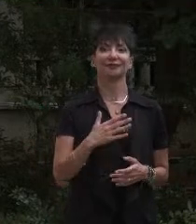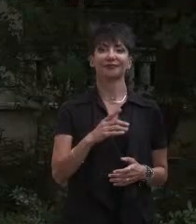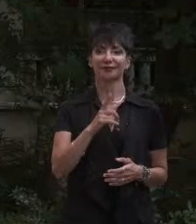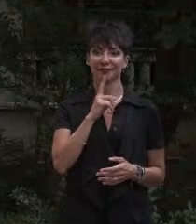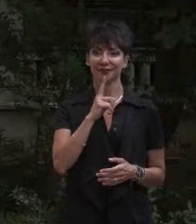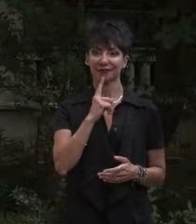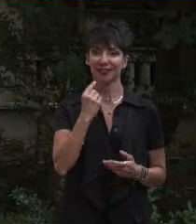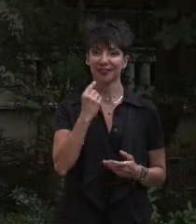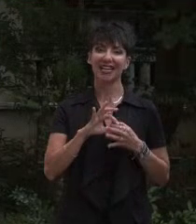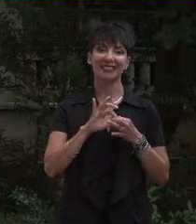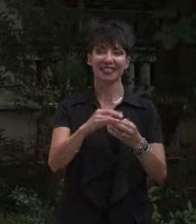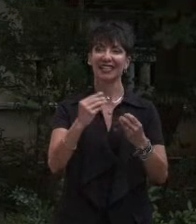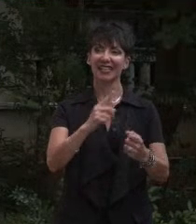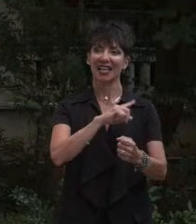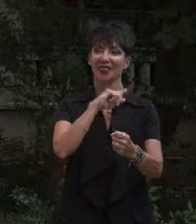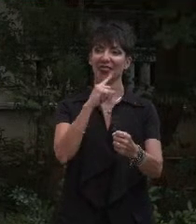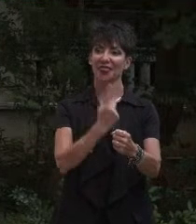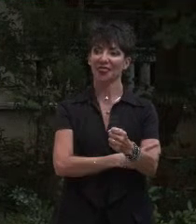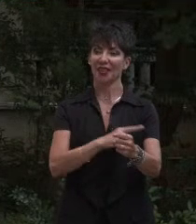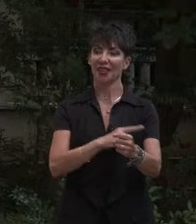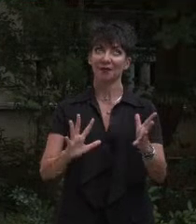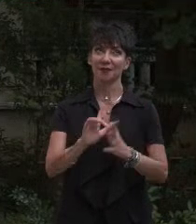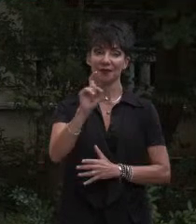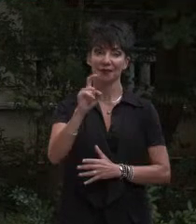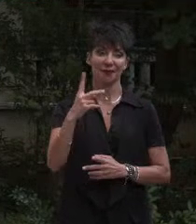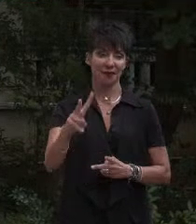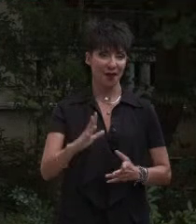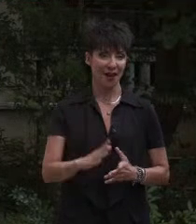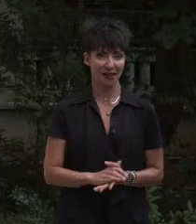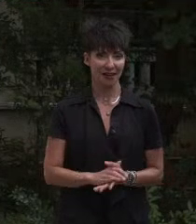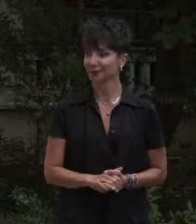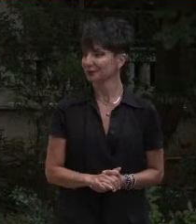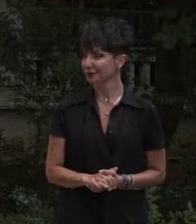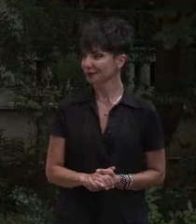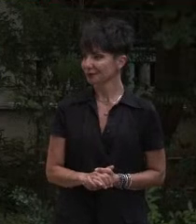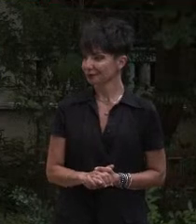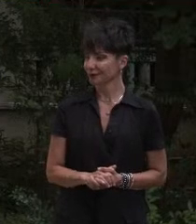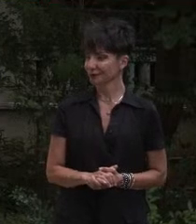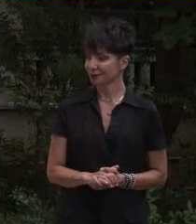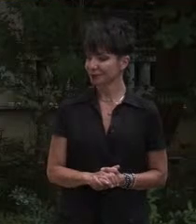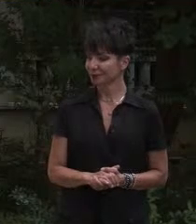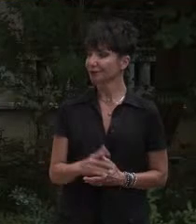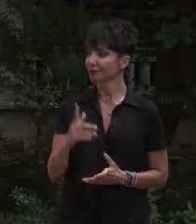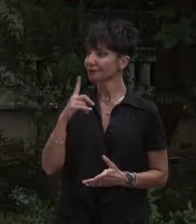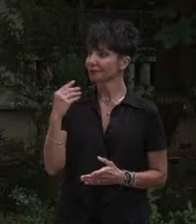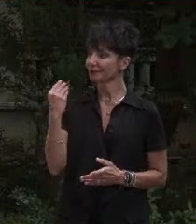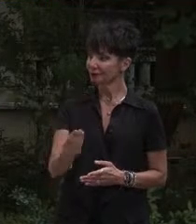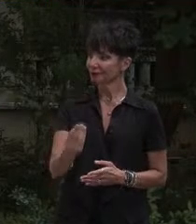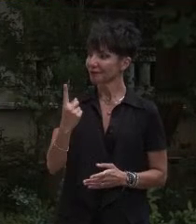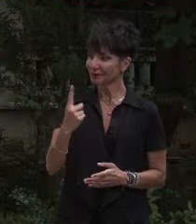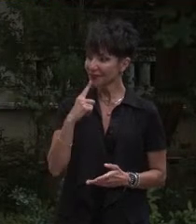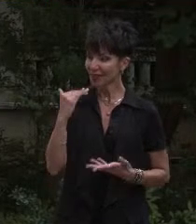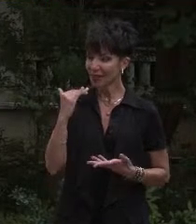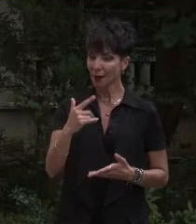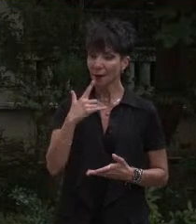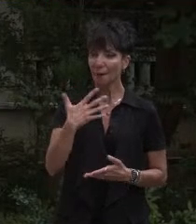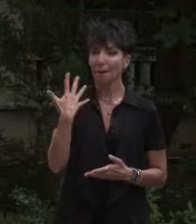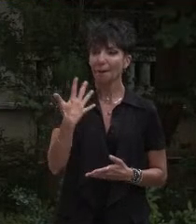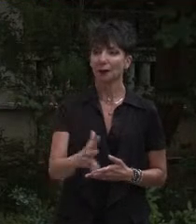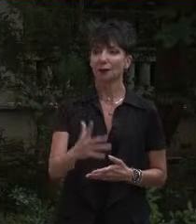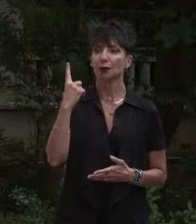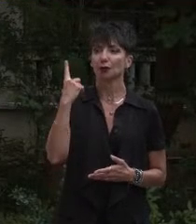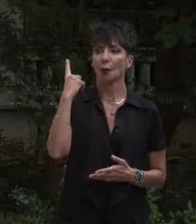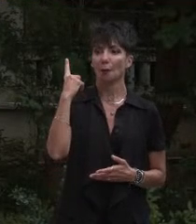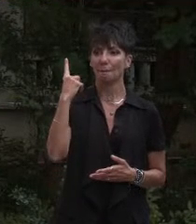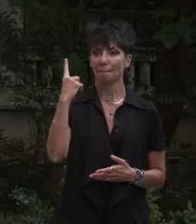και καλή δύναμη εύχομαι στη ζωή σας. Καλή πρόοδο. Να παραδώσετε άλλον έναν έπαινο, κυρία Καστελάνου. Από το 51ο Γυμνάσιο